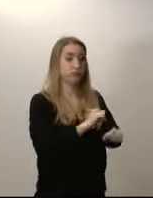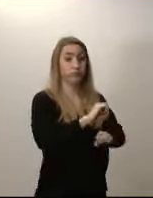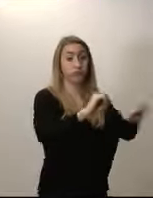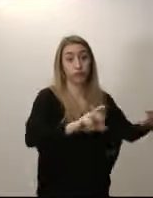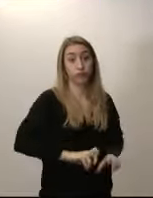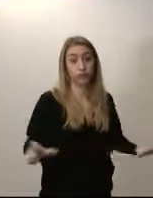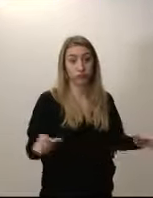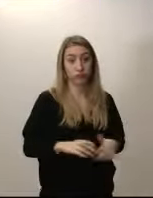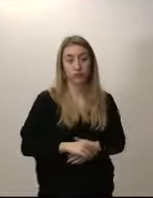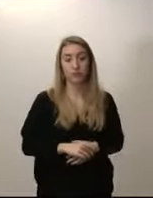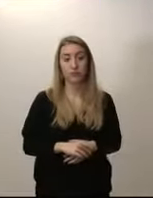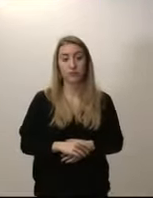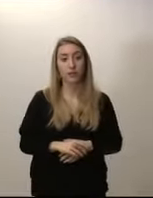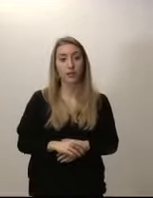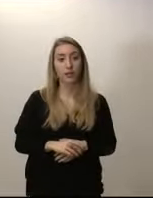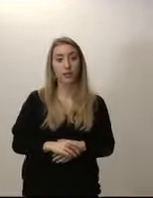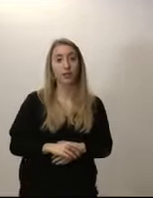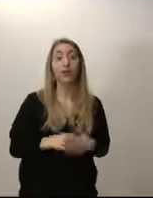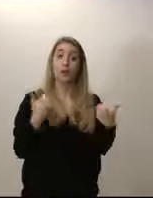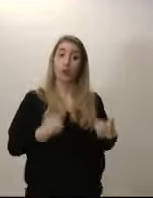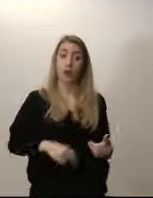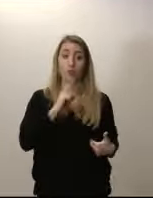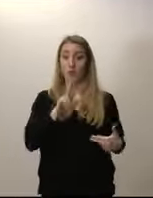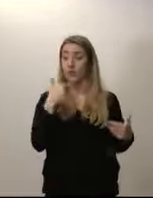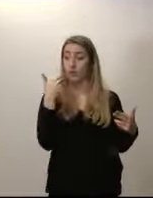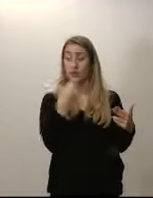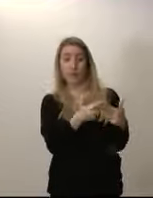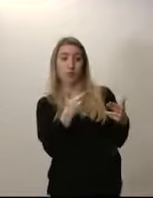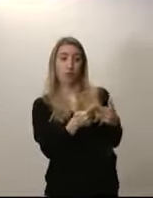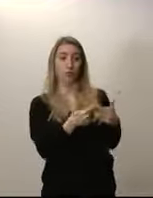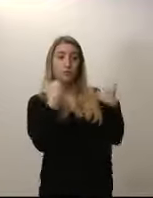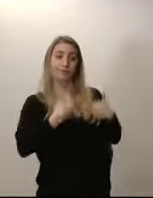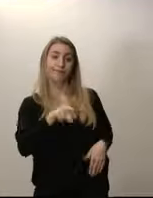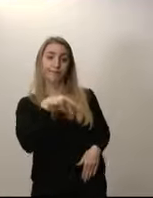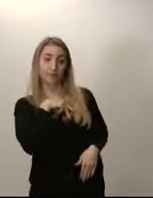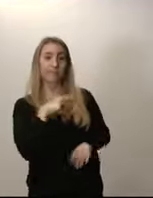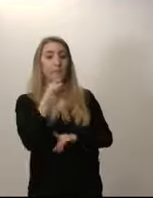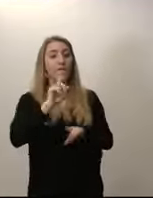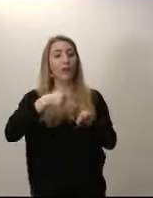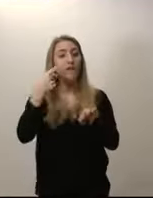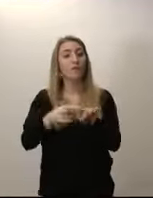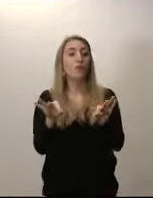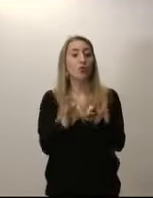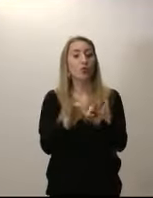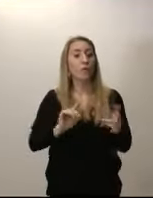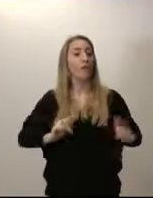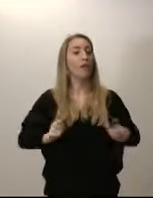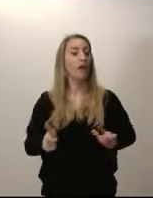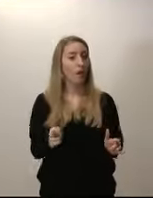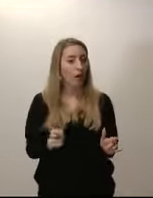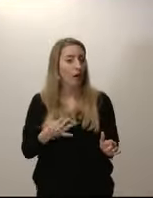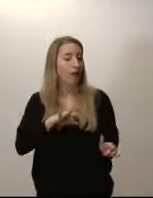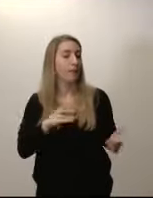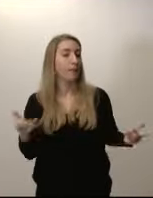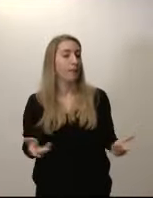Voilà. Donc voilà un petit peu ma réponse, effectivement, à votre question. Et puisque c'est une imbrication d'univers, au